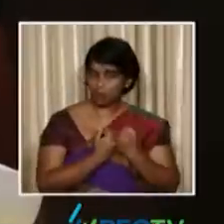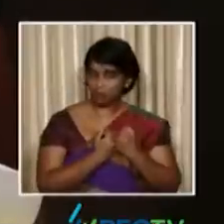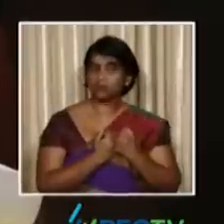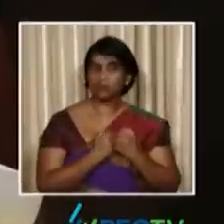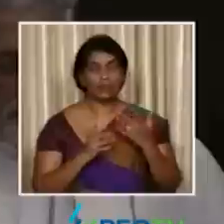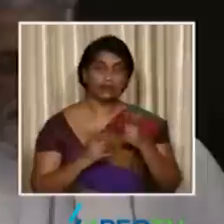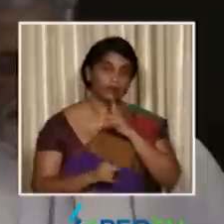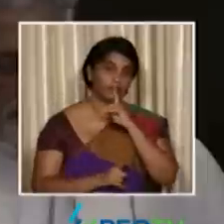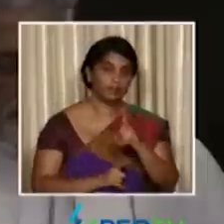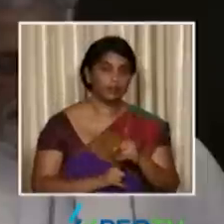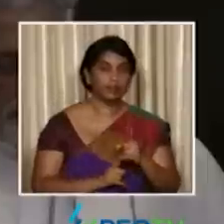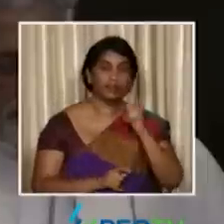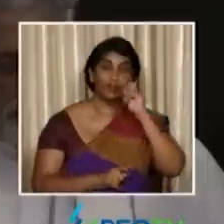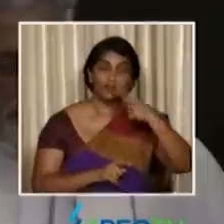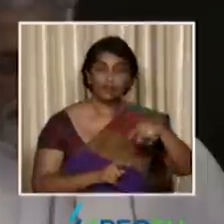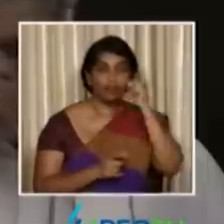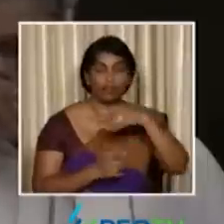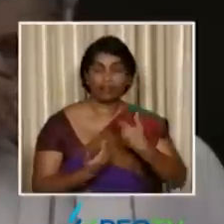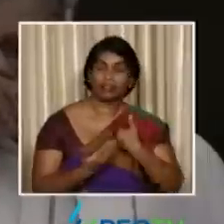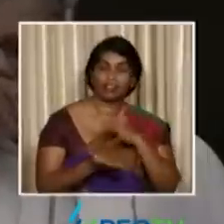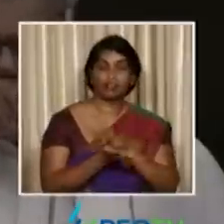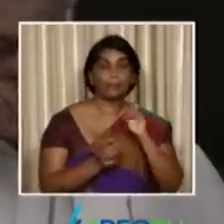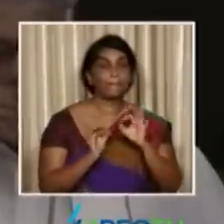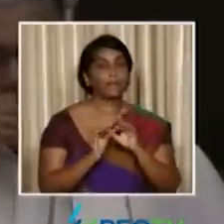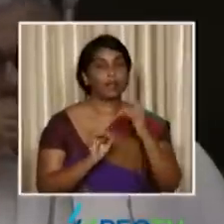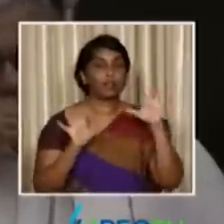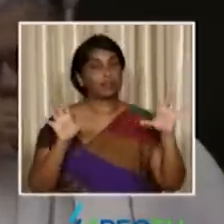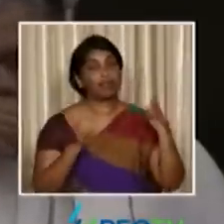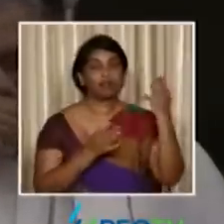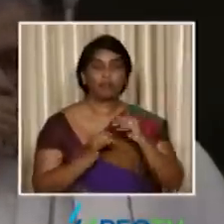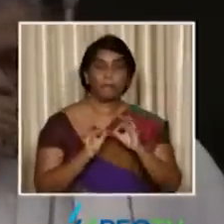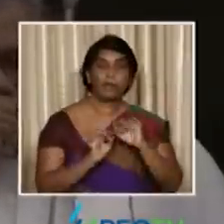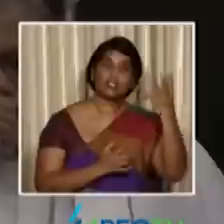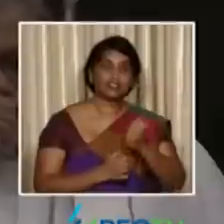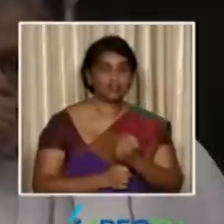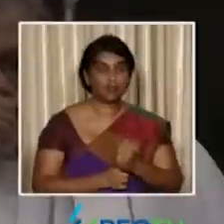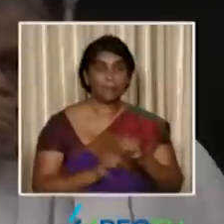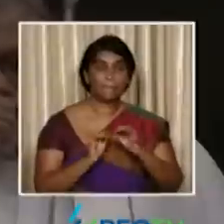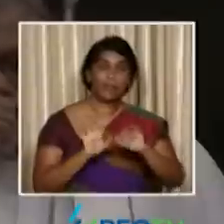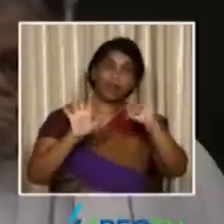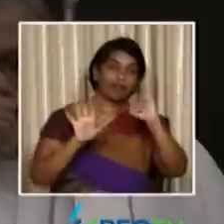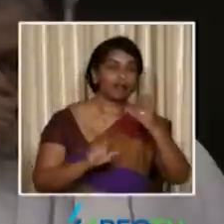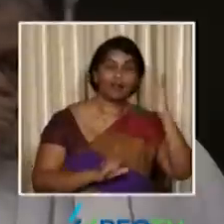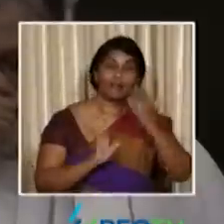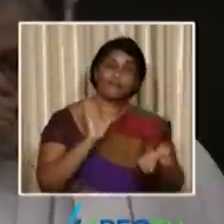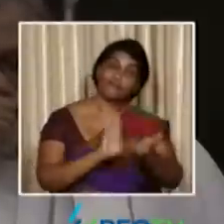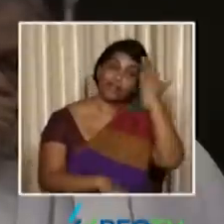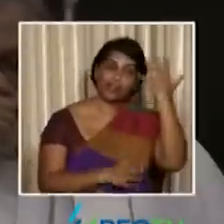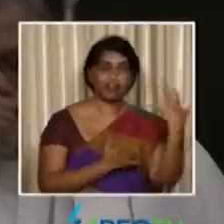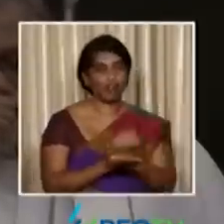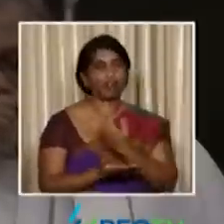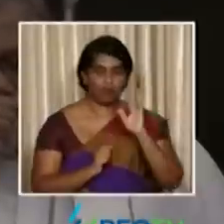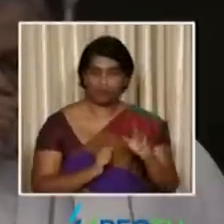අපි සටන් කරන්නට ඕන. ජනතාව පොඩ්ඩක් චූන් කරන්න. ගන්න පුළුවන් බිලියන 10ක් ගන්න පුළුවන් බිලියන 100ක් ගන්න පුළුවන් බිලියන 6ක් විතර නෙමෙයි ඊට වැඩිය ගාණක් අපි ගන්න